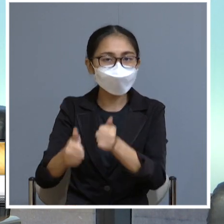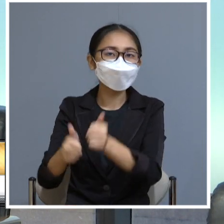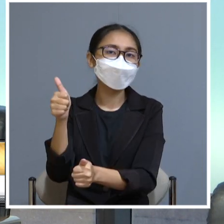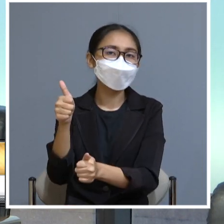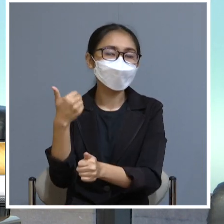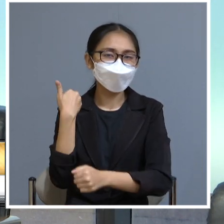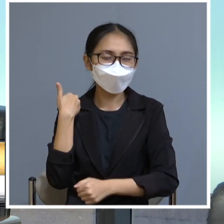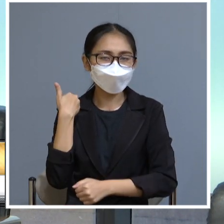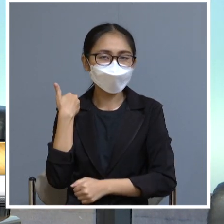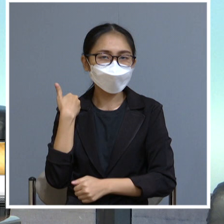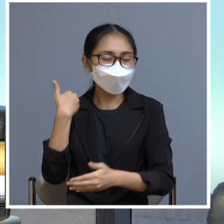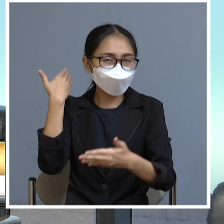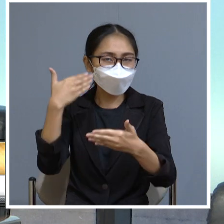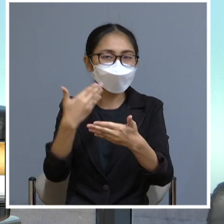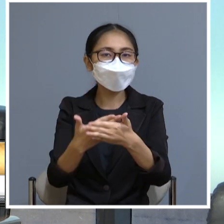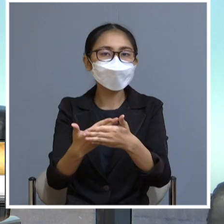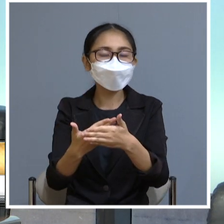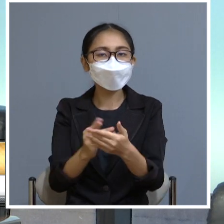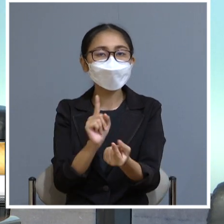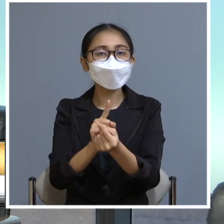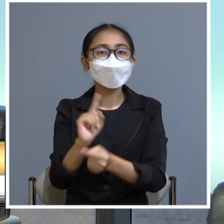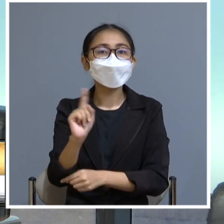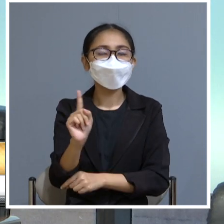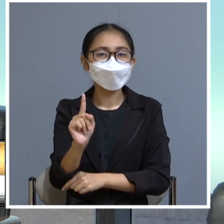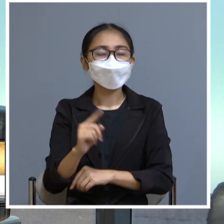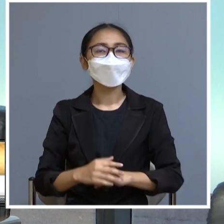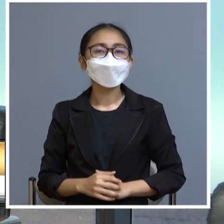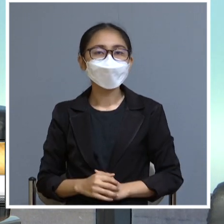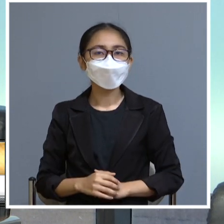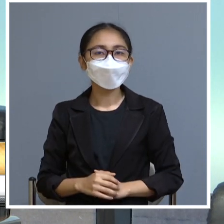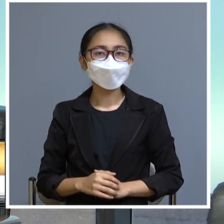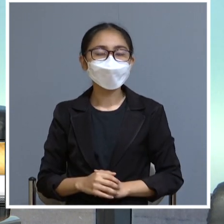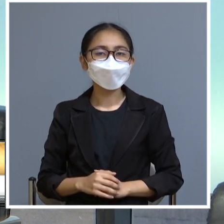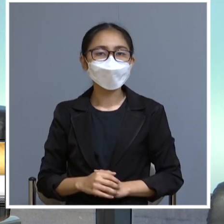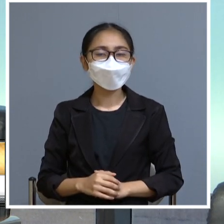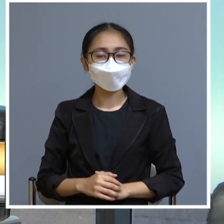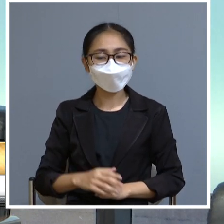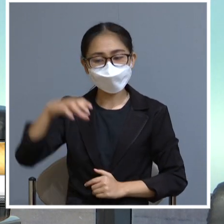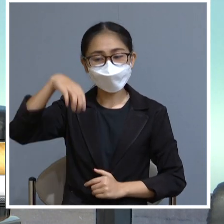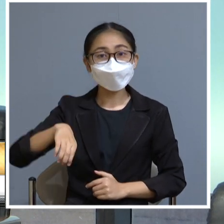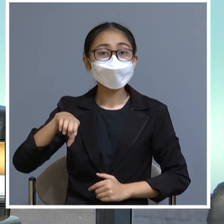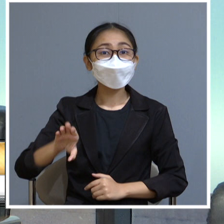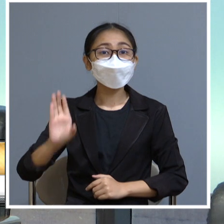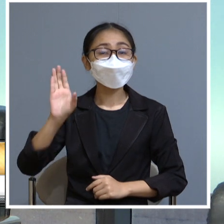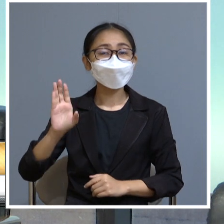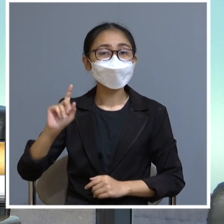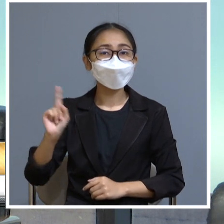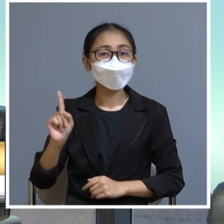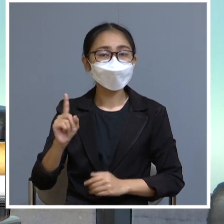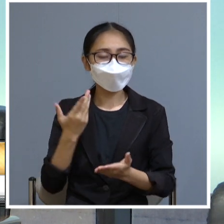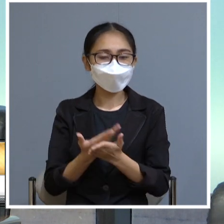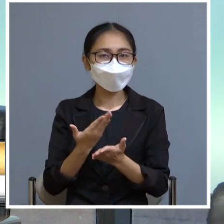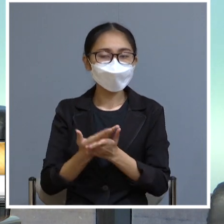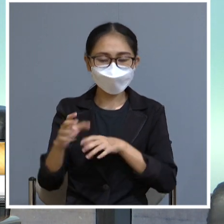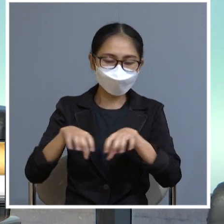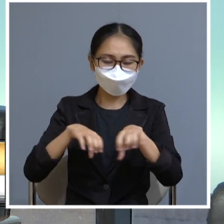ที่ตามมา throttle ก็คือการที่ผู้ประกอบการนั้นเกิดสภาพ คลองทงการ